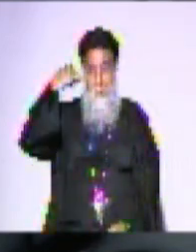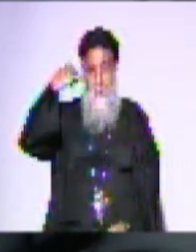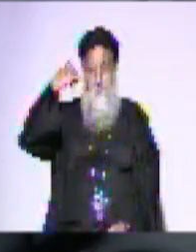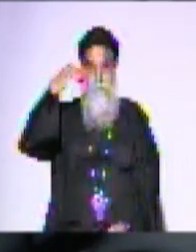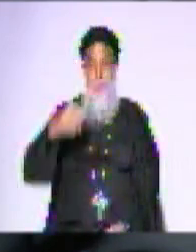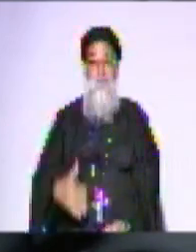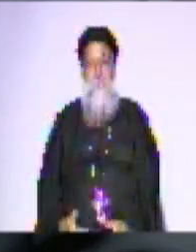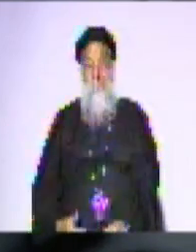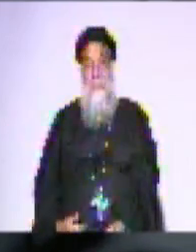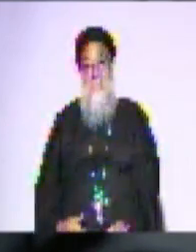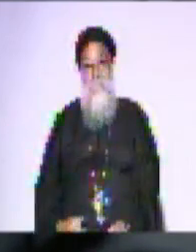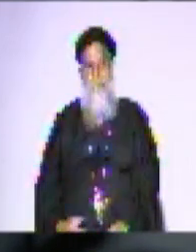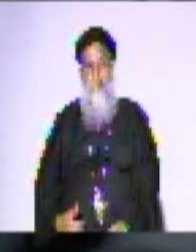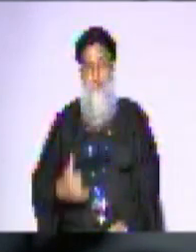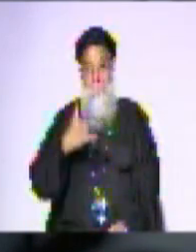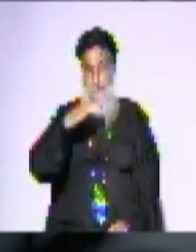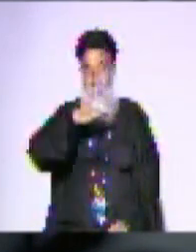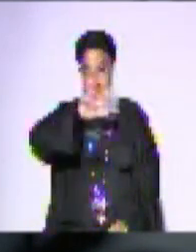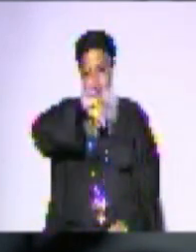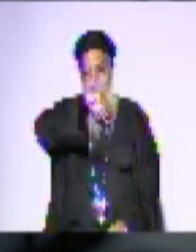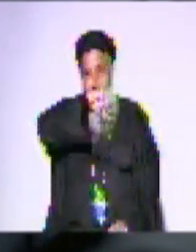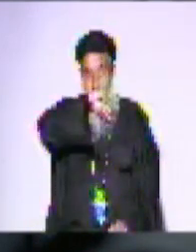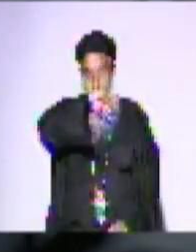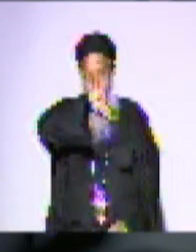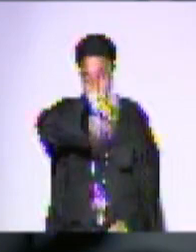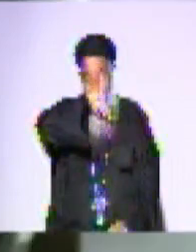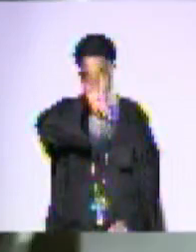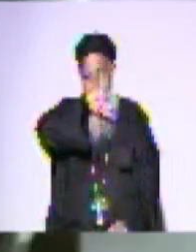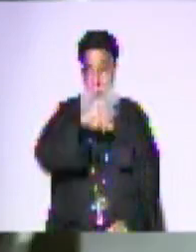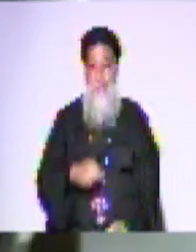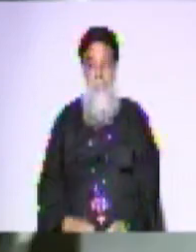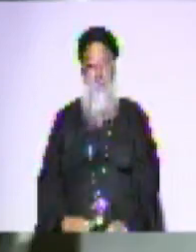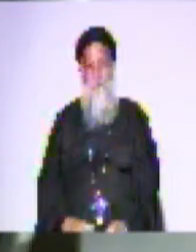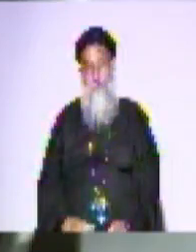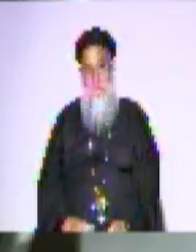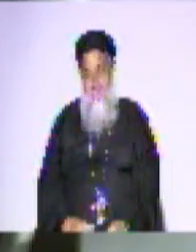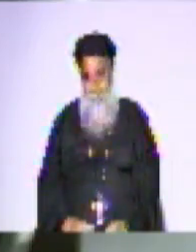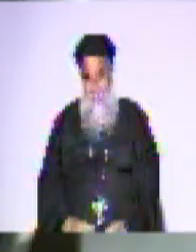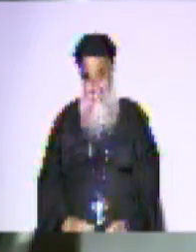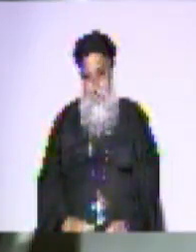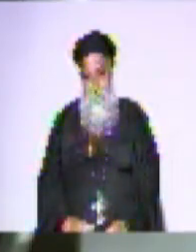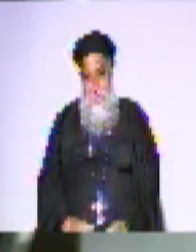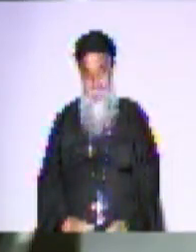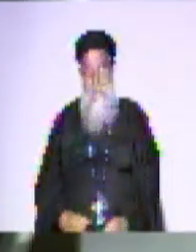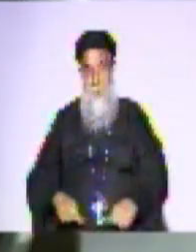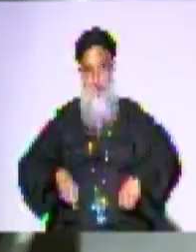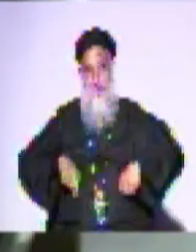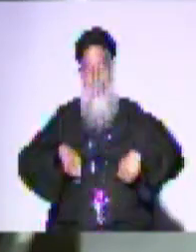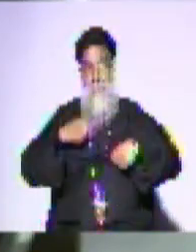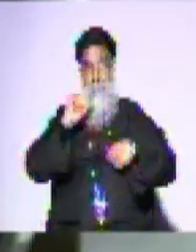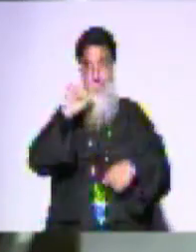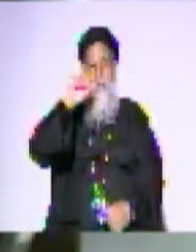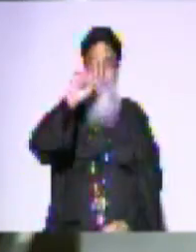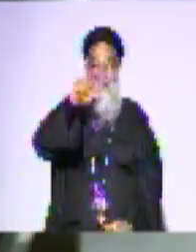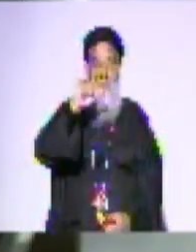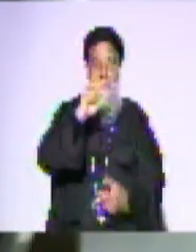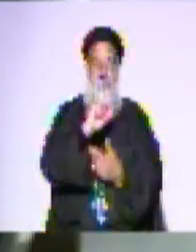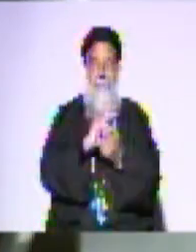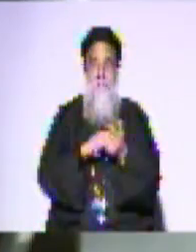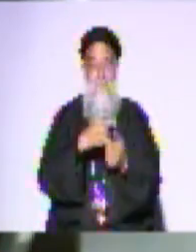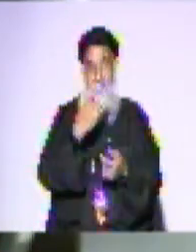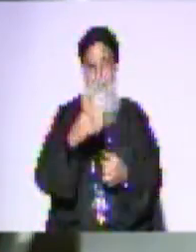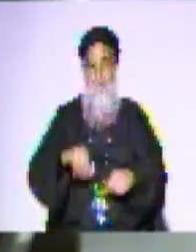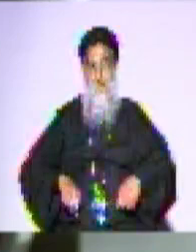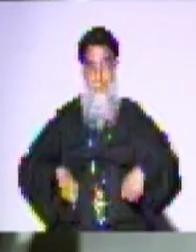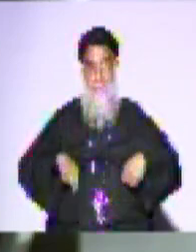أهلا أهلا بيك. أهلا وسهلا. أقبل الآيات يا سيدنا. أهلا بحضرتك. كلام الحياة الأبدية عندك يا سيدنا.